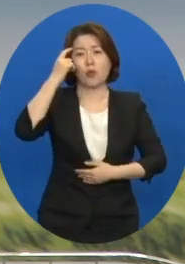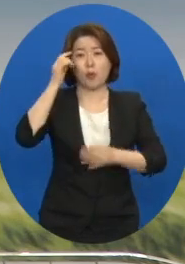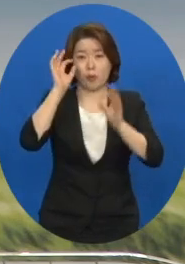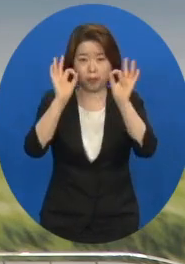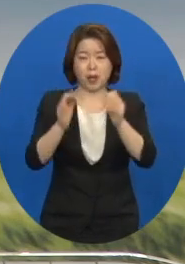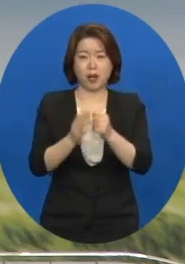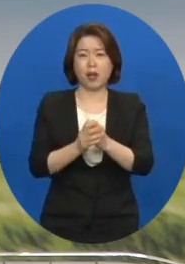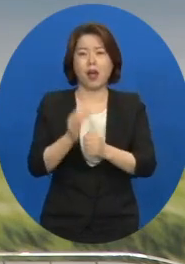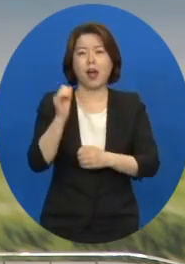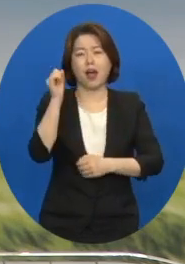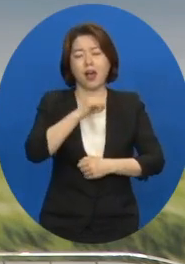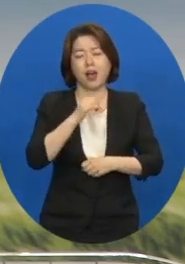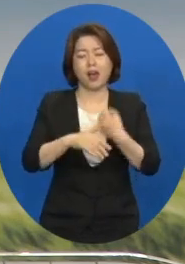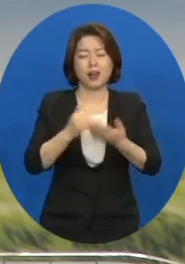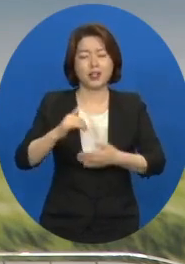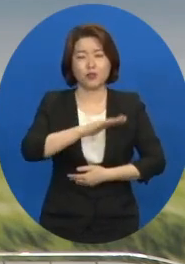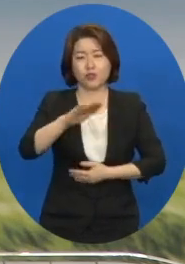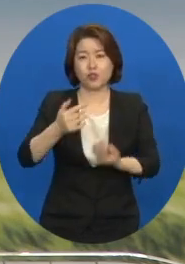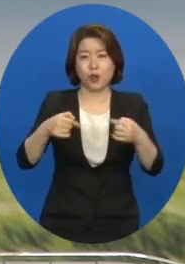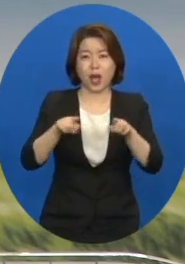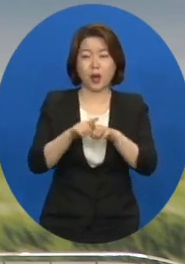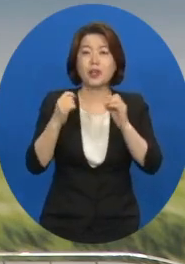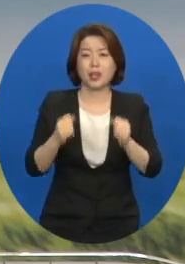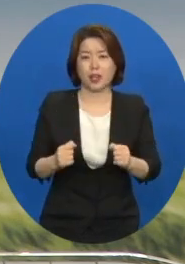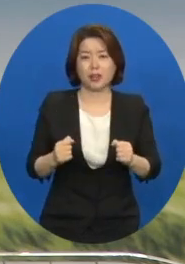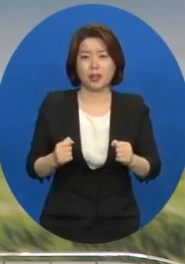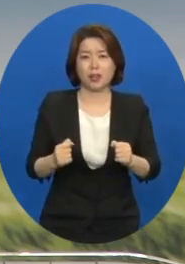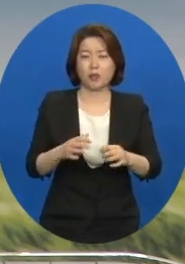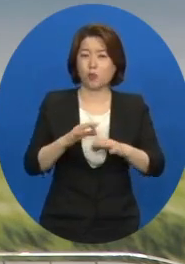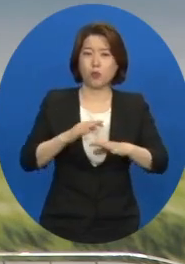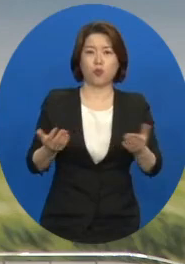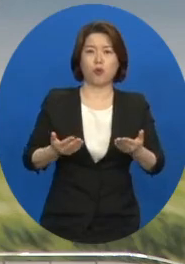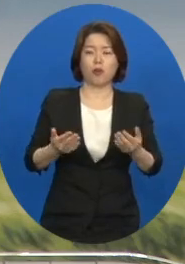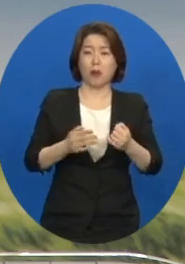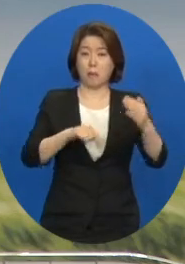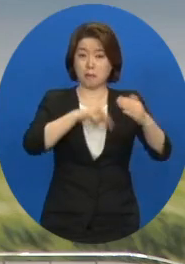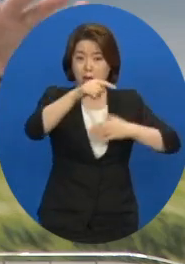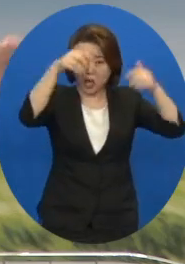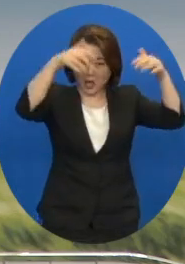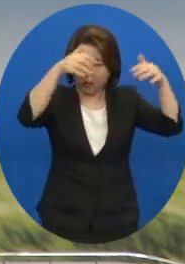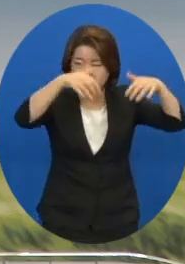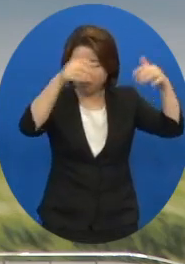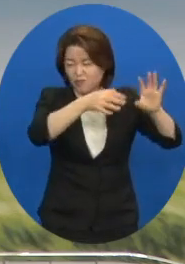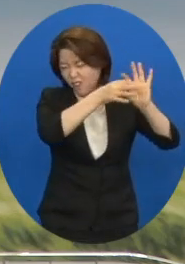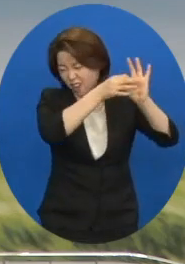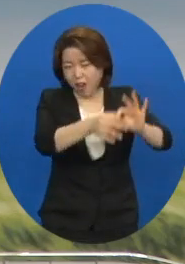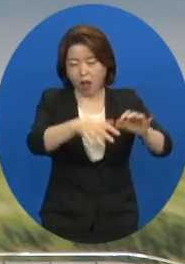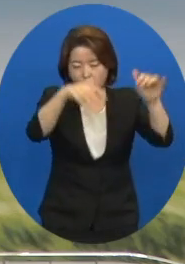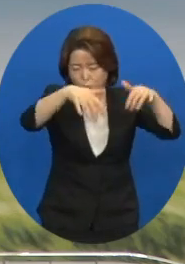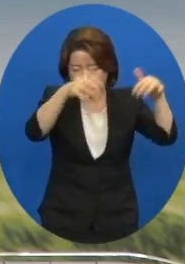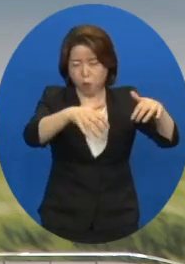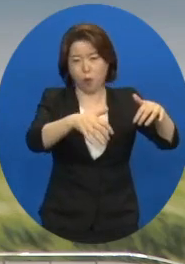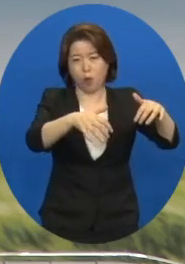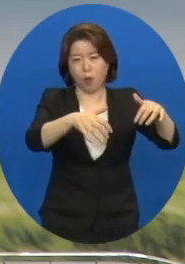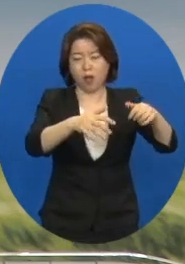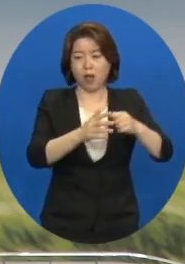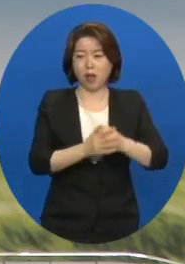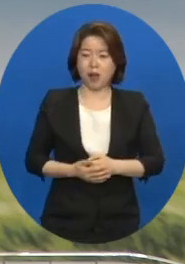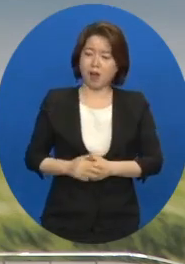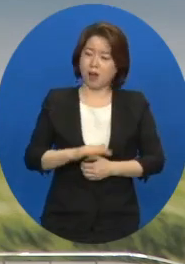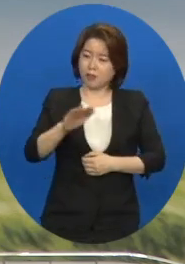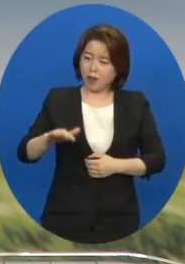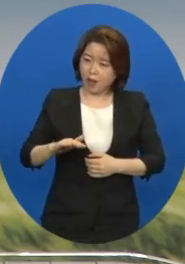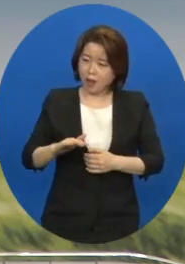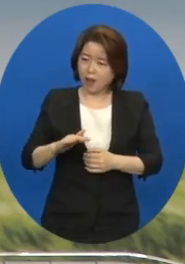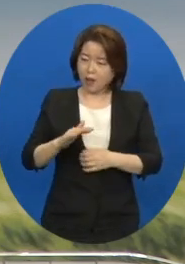함께 계신다. 참 놀라운 일이었어요. 비는 바깥에 계속 쏟아지고 있는데 하나님은 우리와